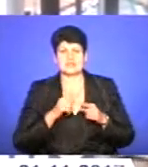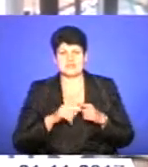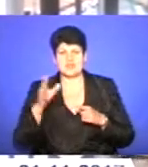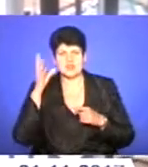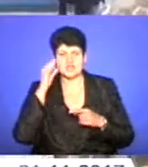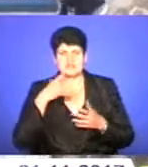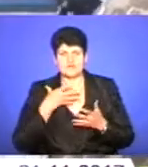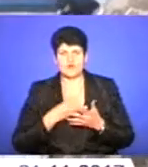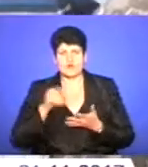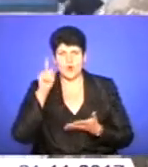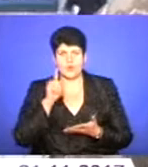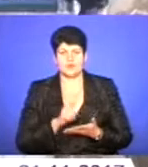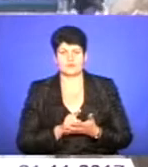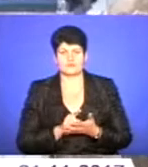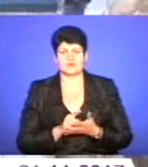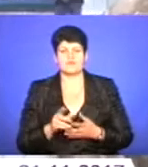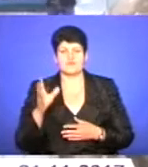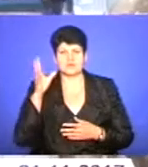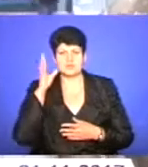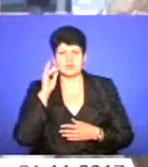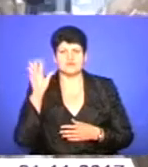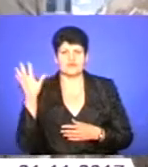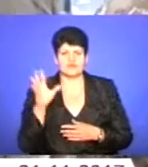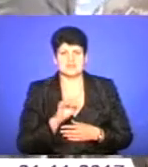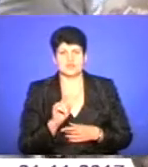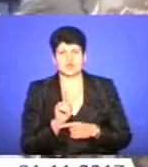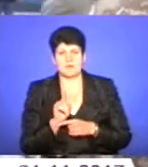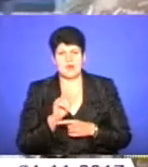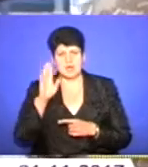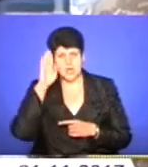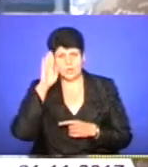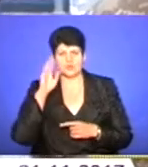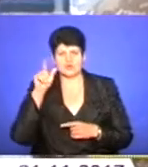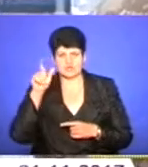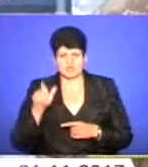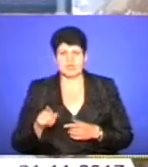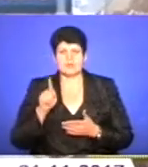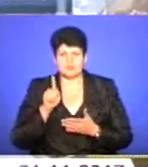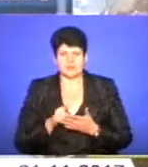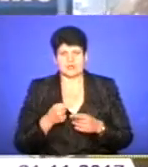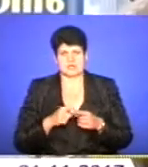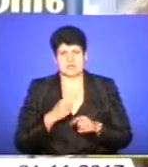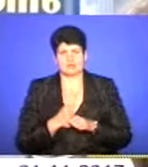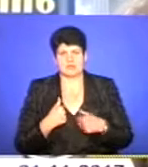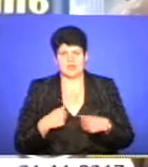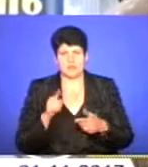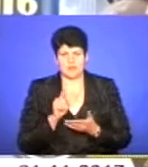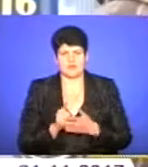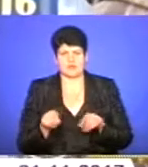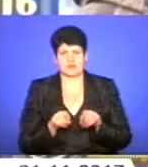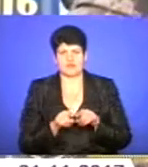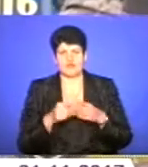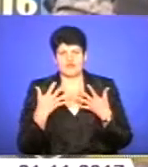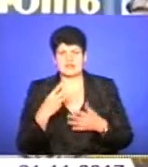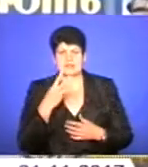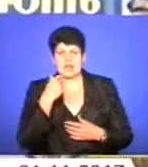обов'язком. Порахував так, що як всі нормальні мужчини мають то зробити, я повинен був то зробити. Так вже кажу,